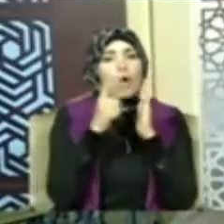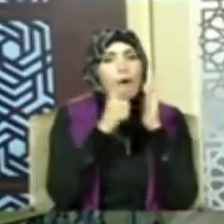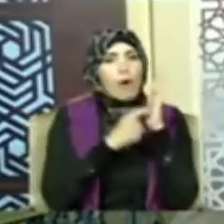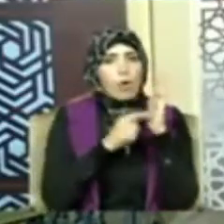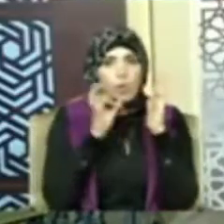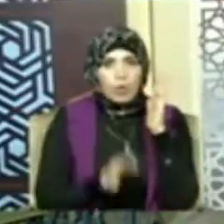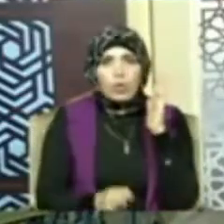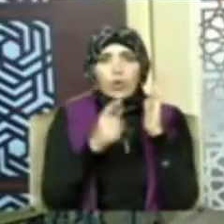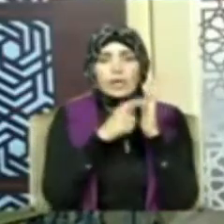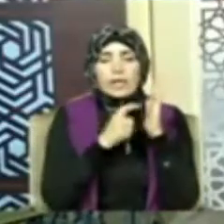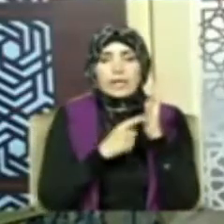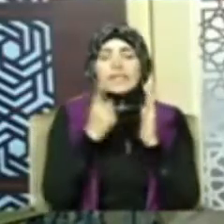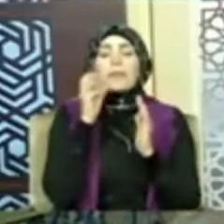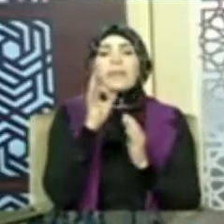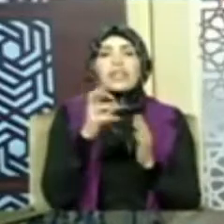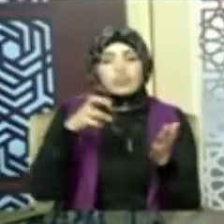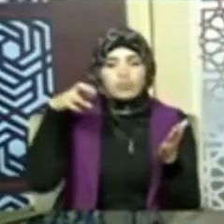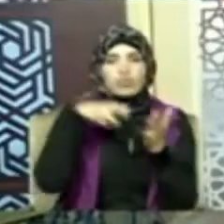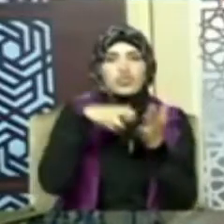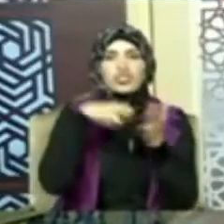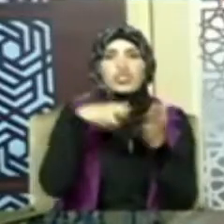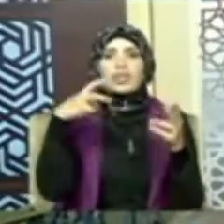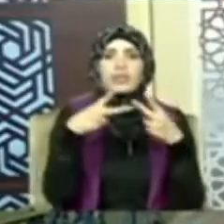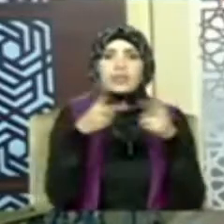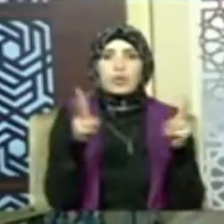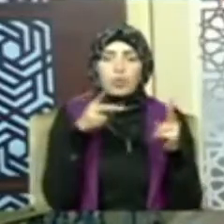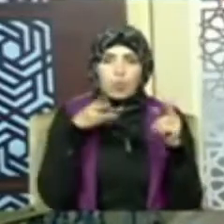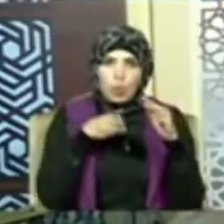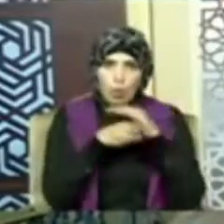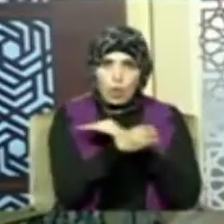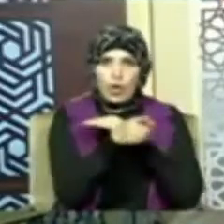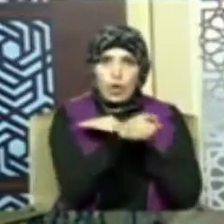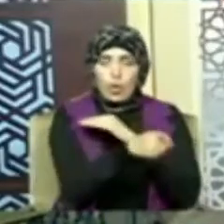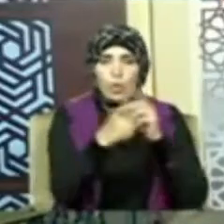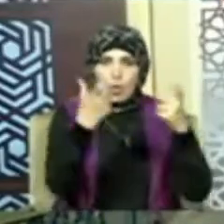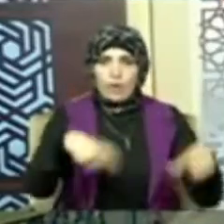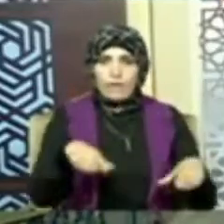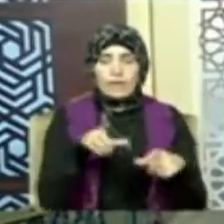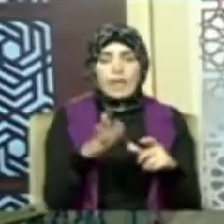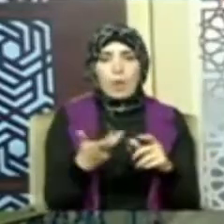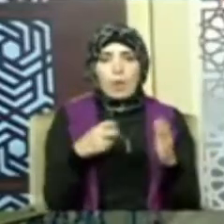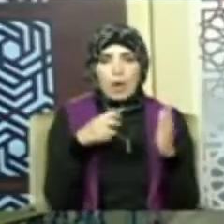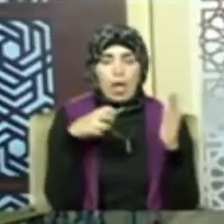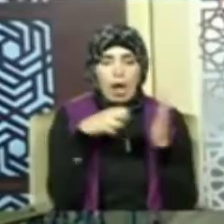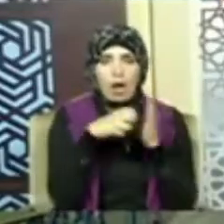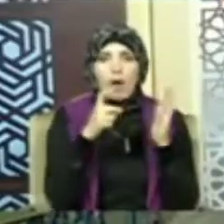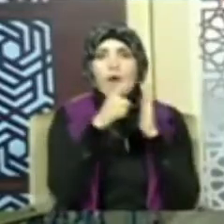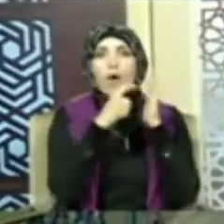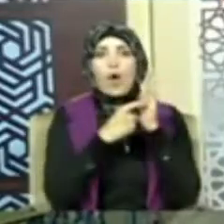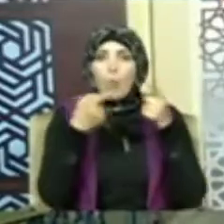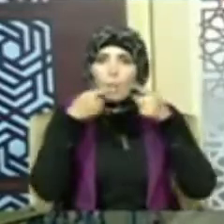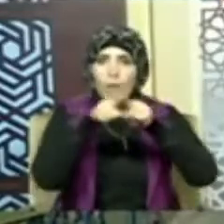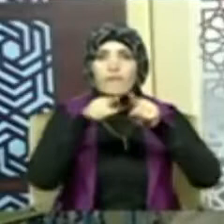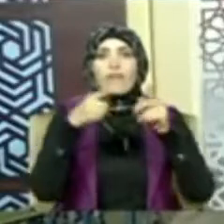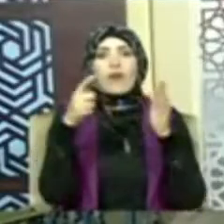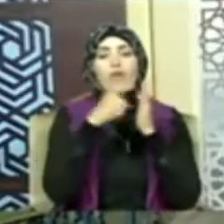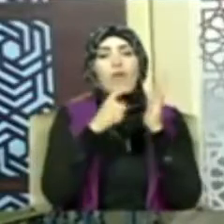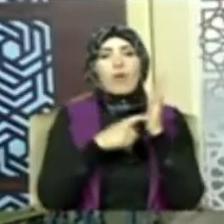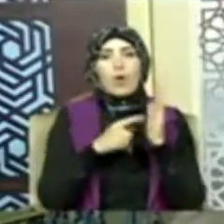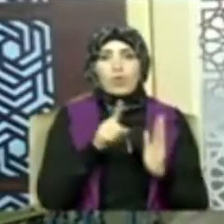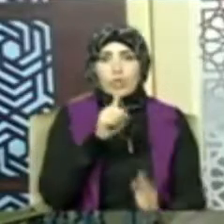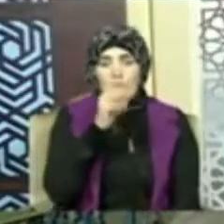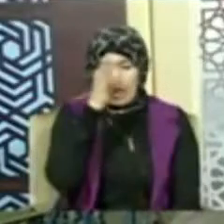بتأشيرة دخول رسمية أو بآلية دخول معتبرة قانونا، وإلا فهو